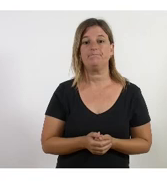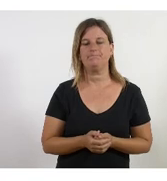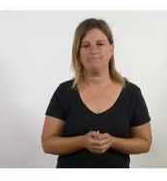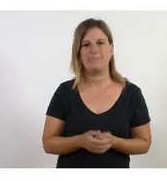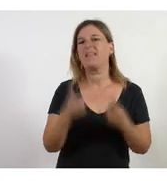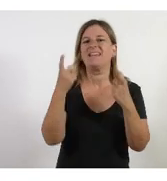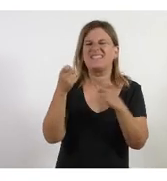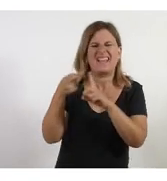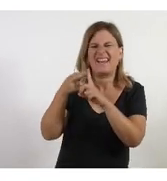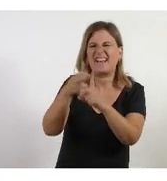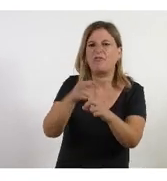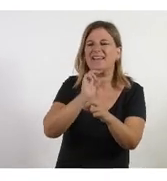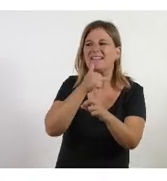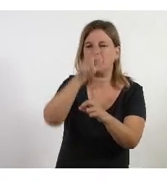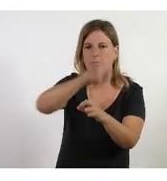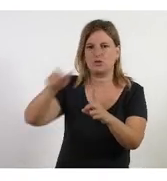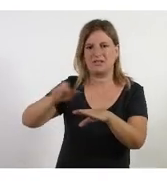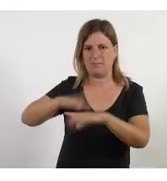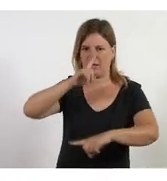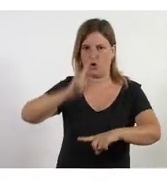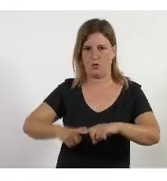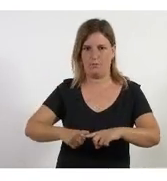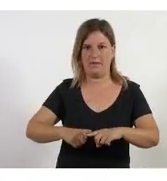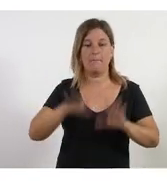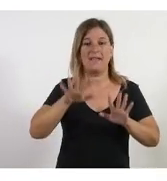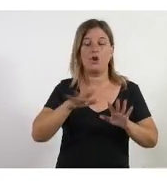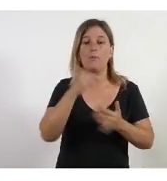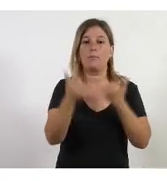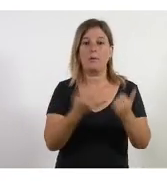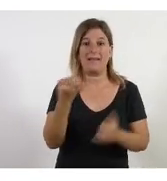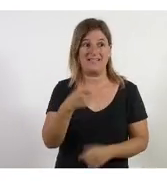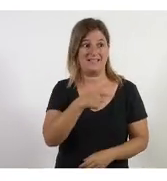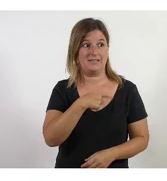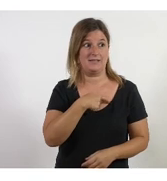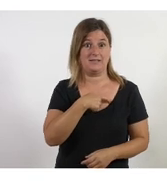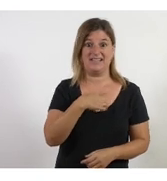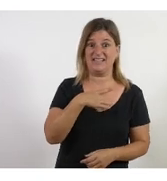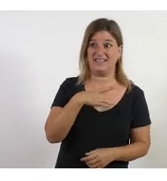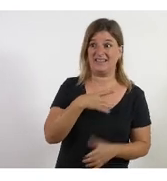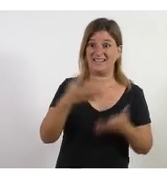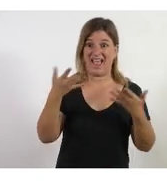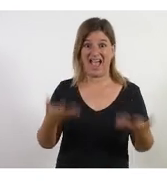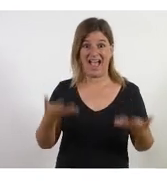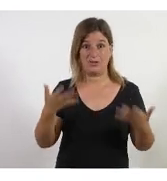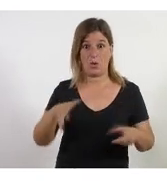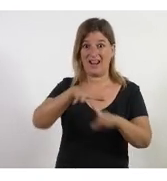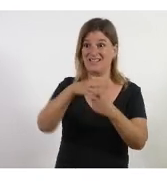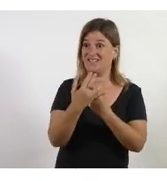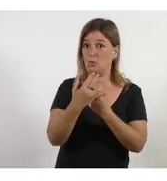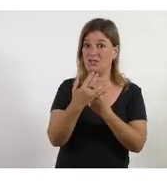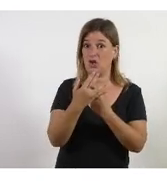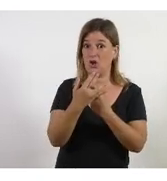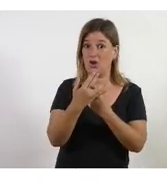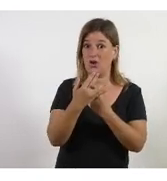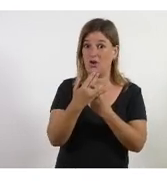Necessitem referents. Quin és el problema? Que en la situació d'incertesa actual no hi ha referents, perquè ens afecta a tots. És